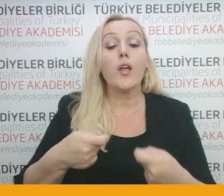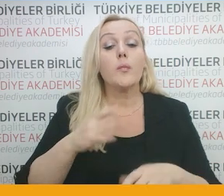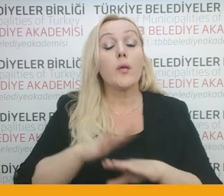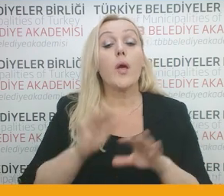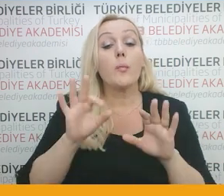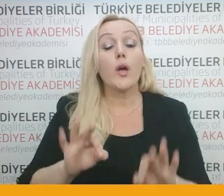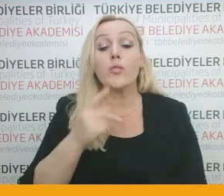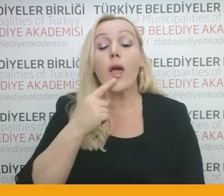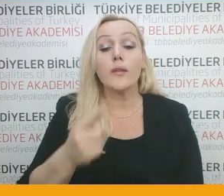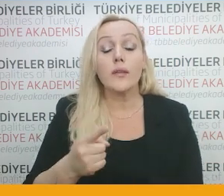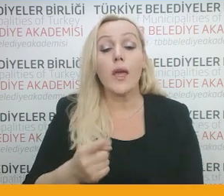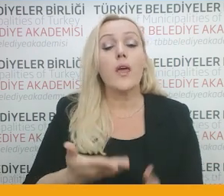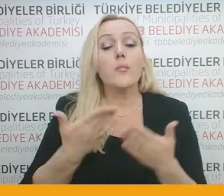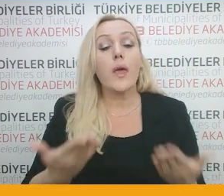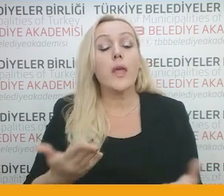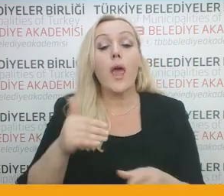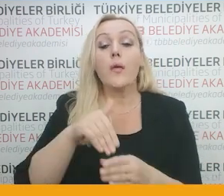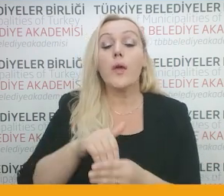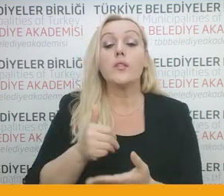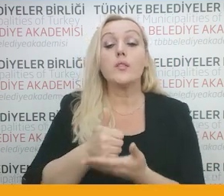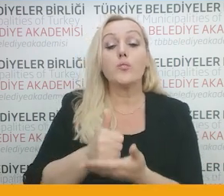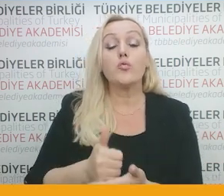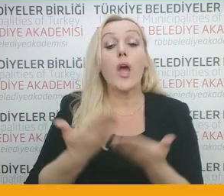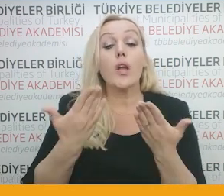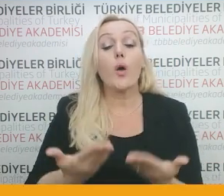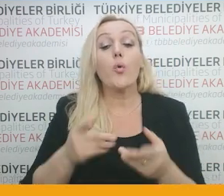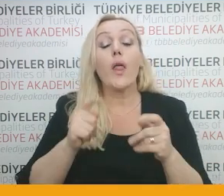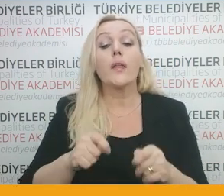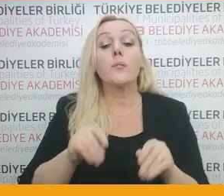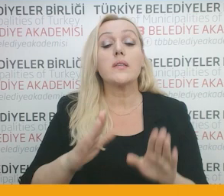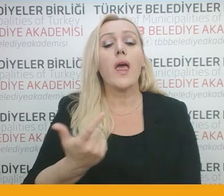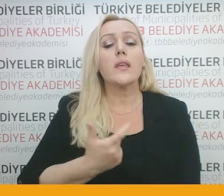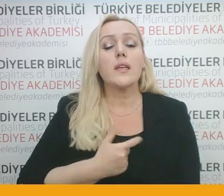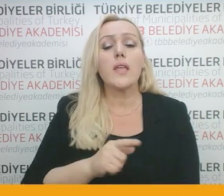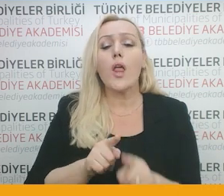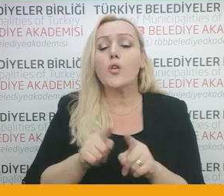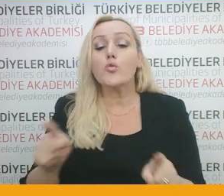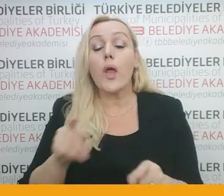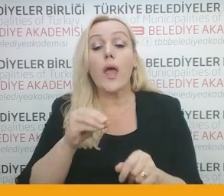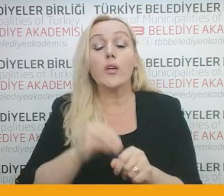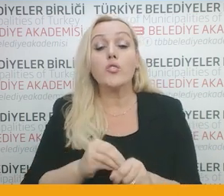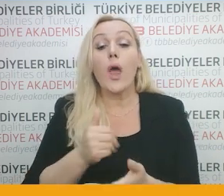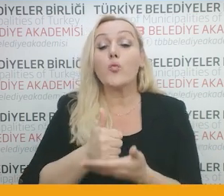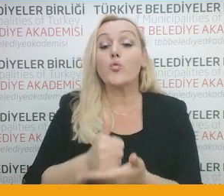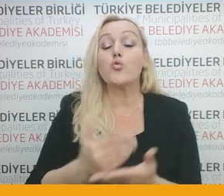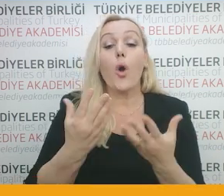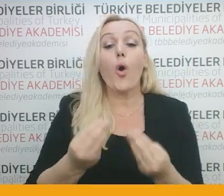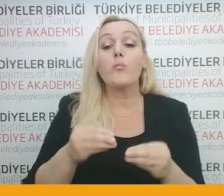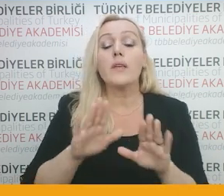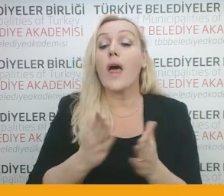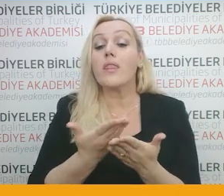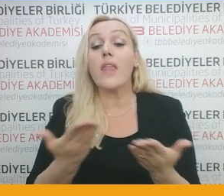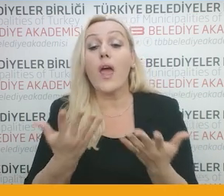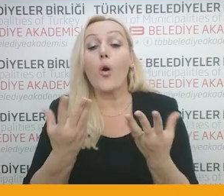dedik. Peki meclis bütçeyi reddederse, yasal süresi içerisinde bütçe çıkarılamazsa ne olur